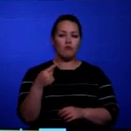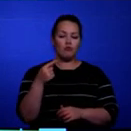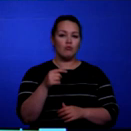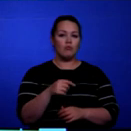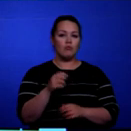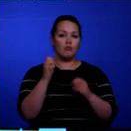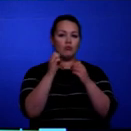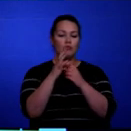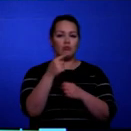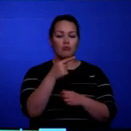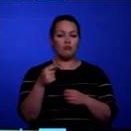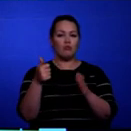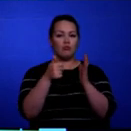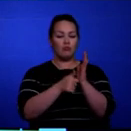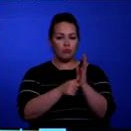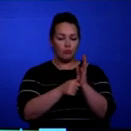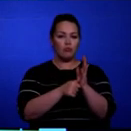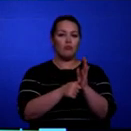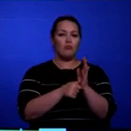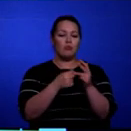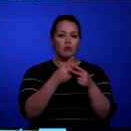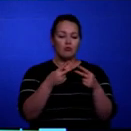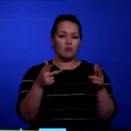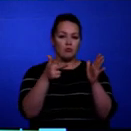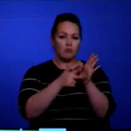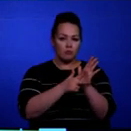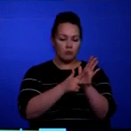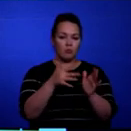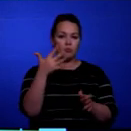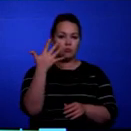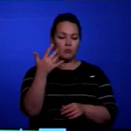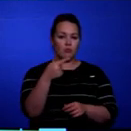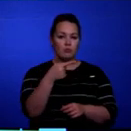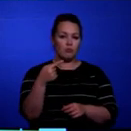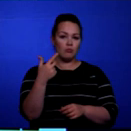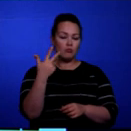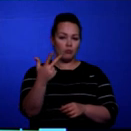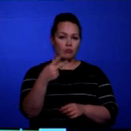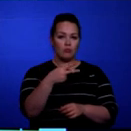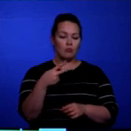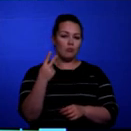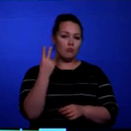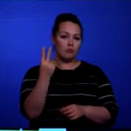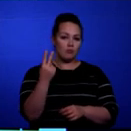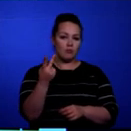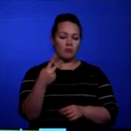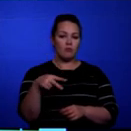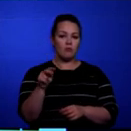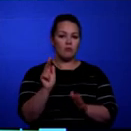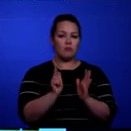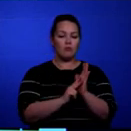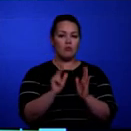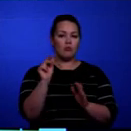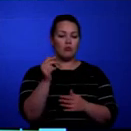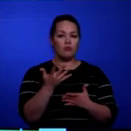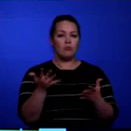14 минус 68 5 минус 32 но 28 число